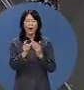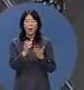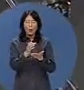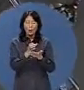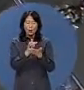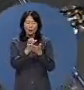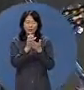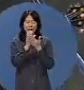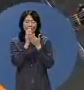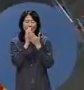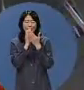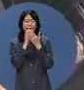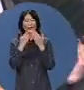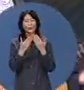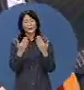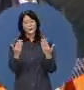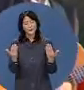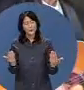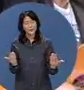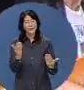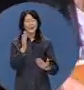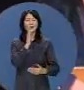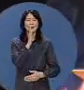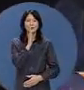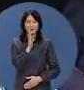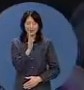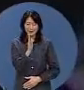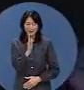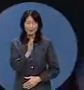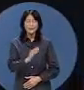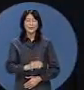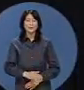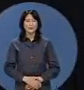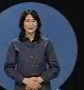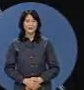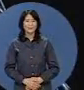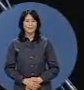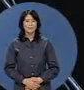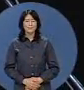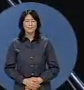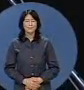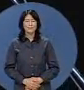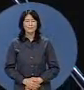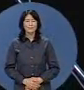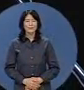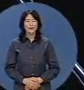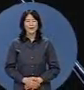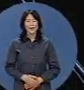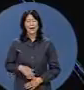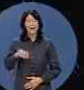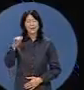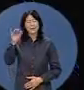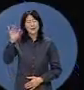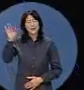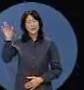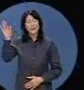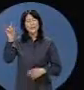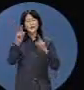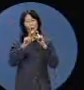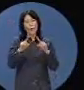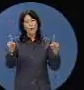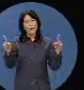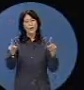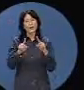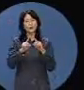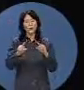お茶でも飲んでゆっくりしてくださいという意味だそうで、どこか懐かしいメロディーと3人の絶妙な歌